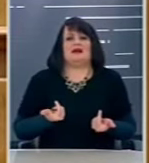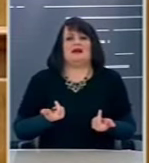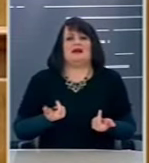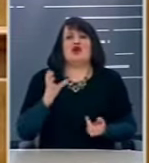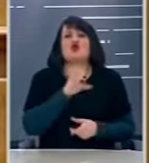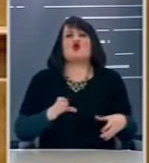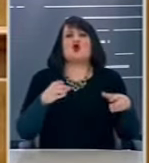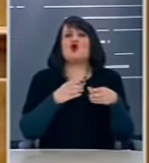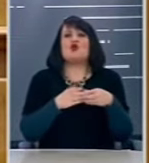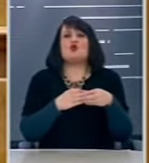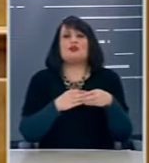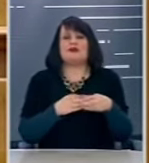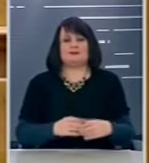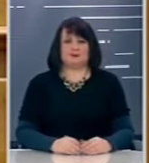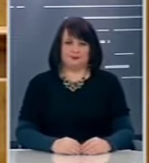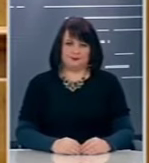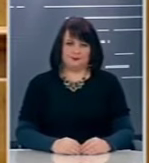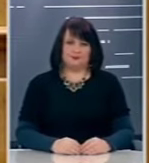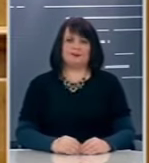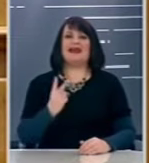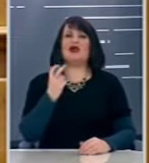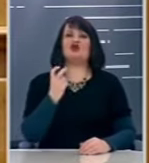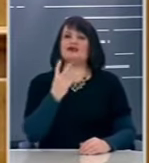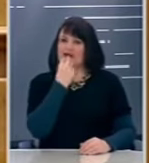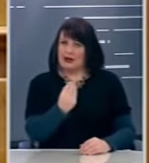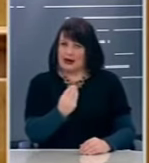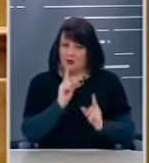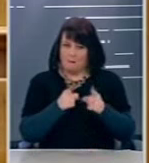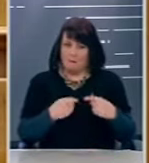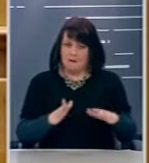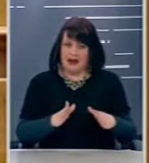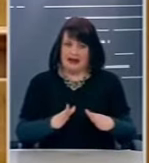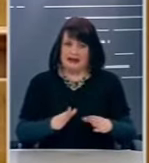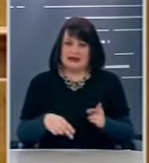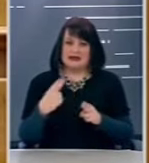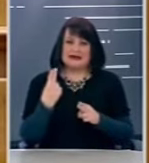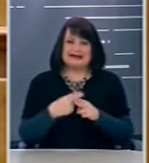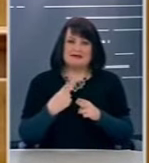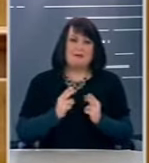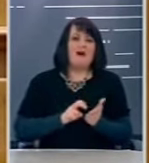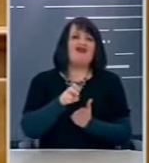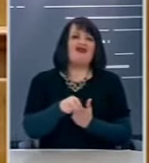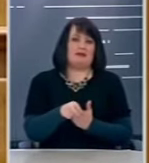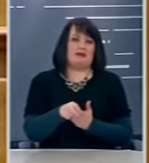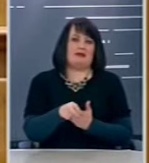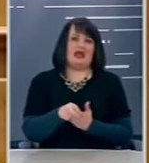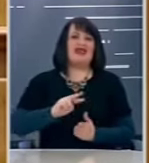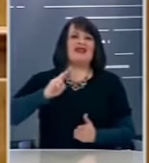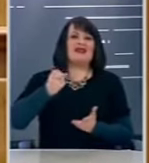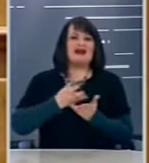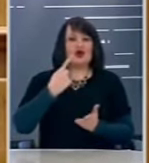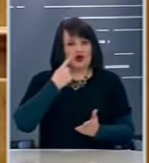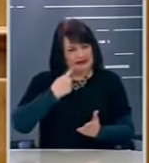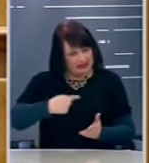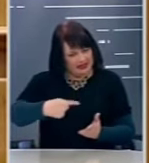Στο Eurogroup λοιπόν της 20ης Φεβρουαρίου έγινε ένα καθοριστικό βήμα για την ολοκλήρωση της δεύτερης